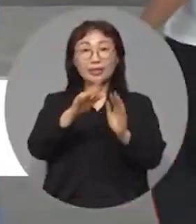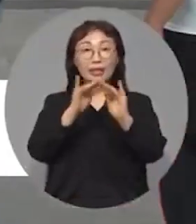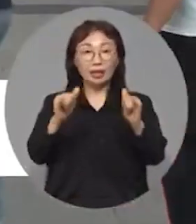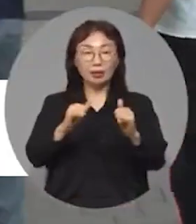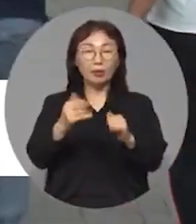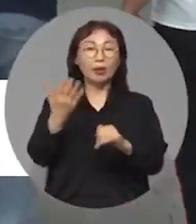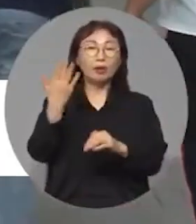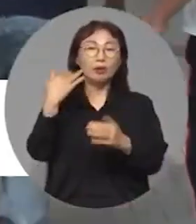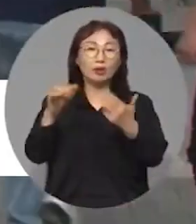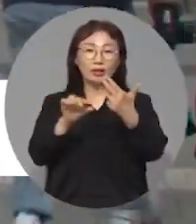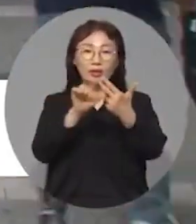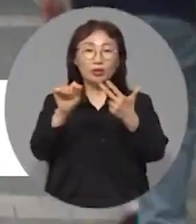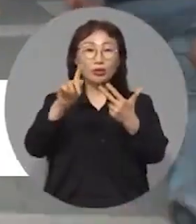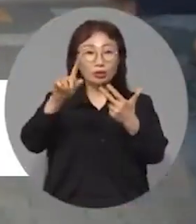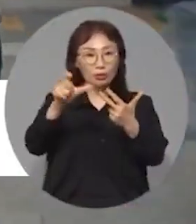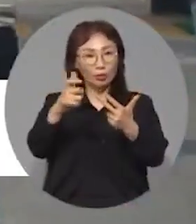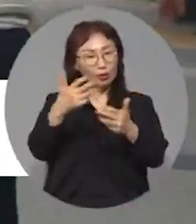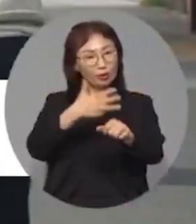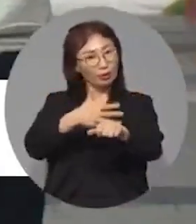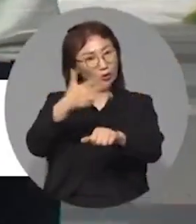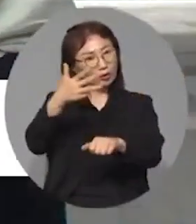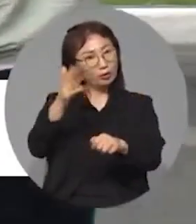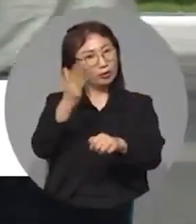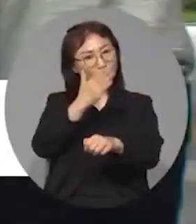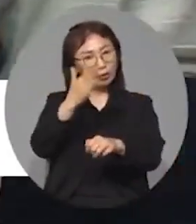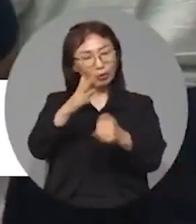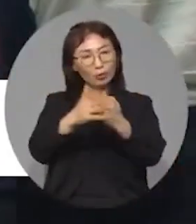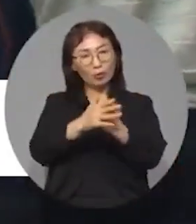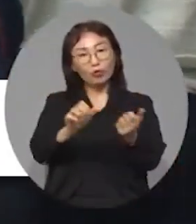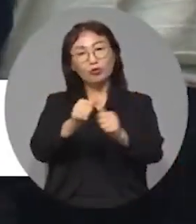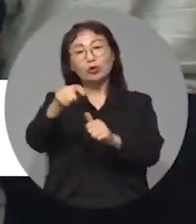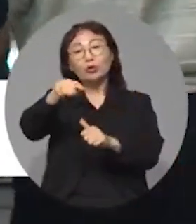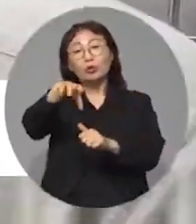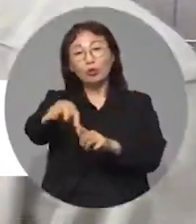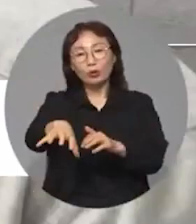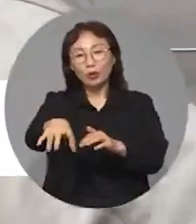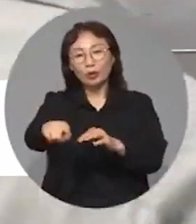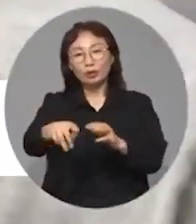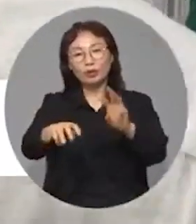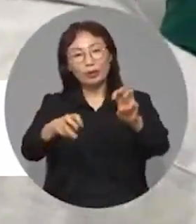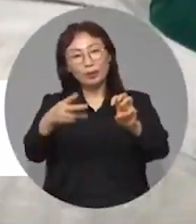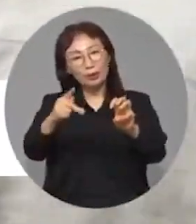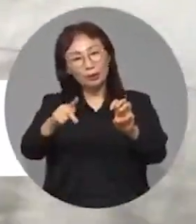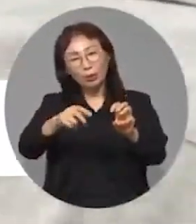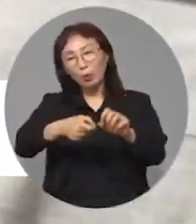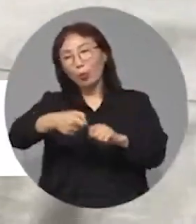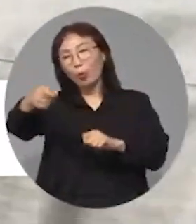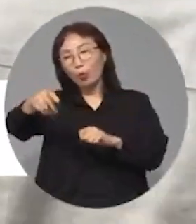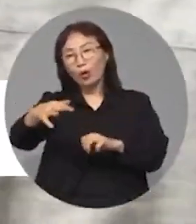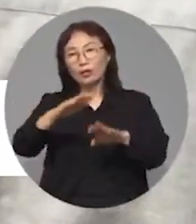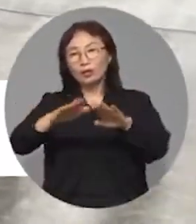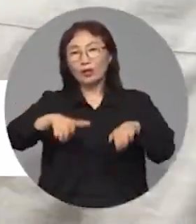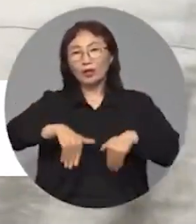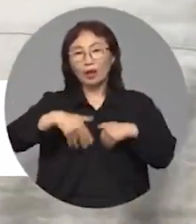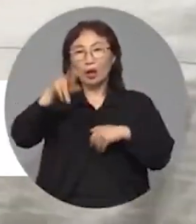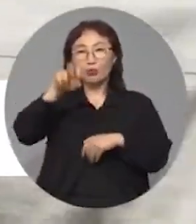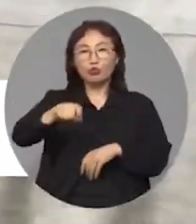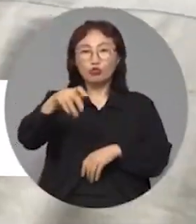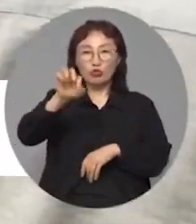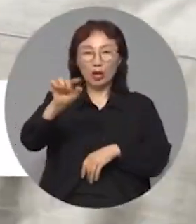지난달 15일 저녁 8시쯤 시신이 발견된 장소에서 30km가량 떨어진 전남 무안의 한